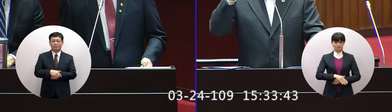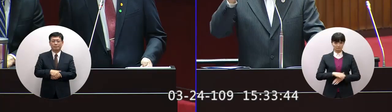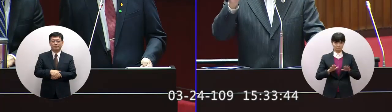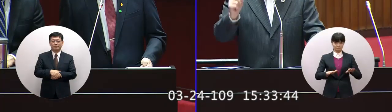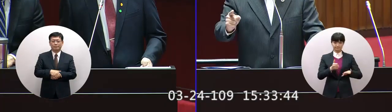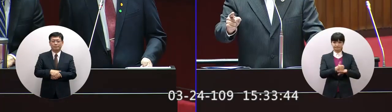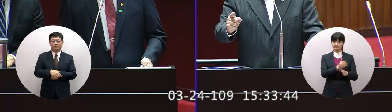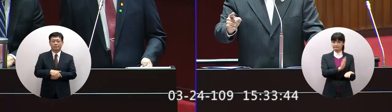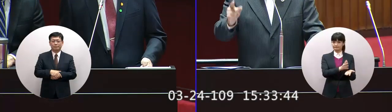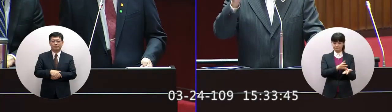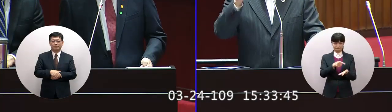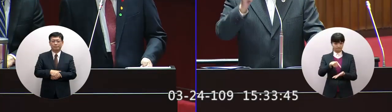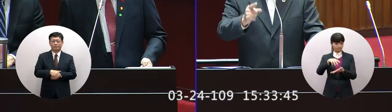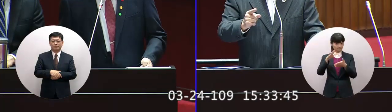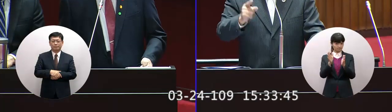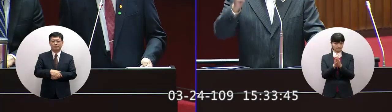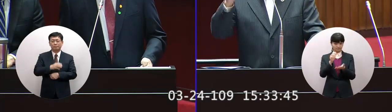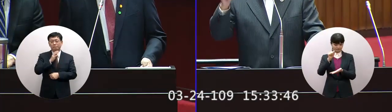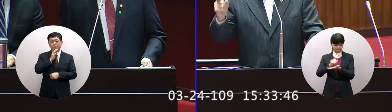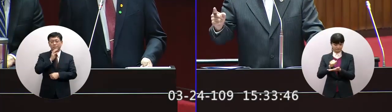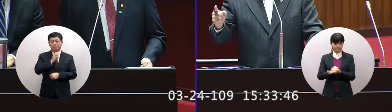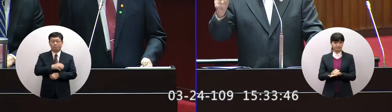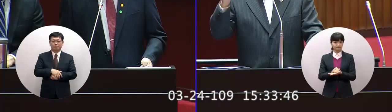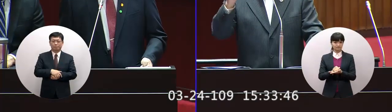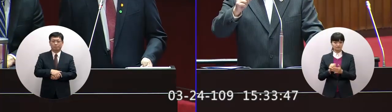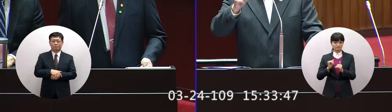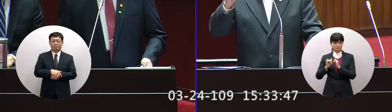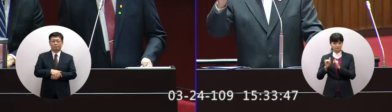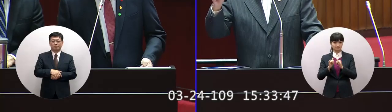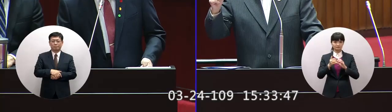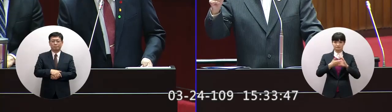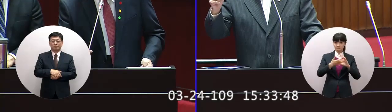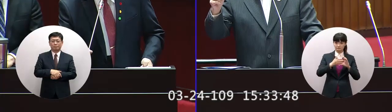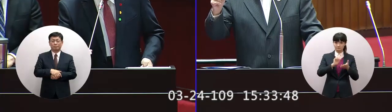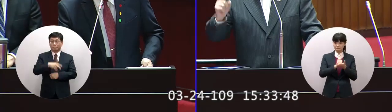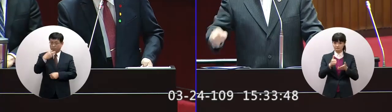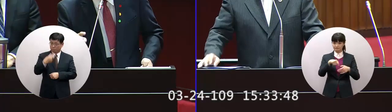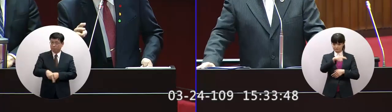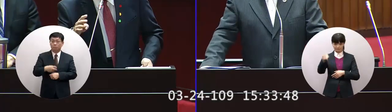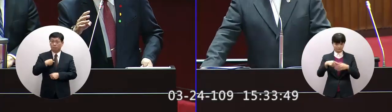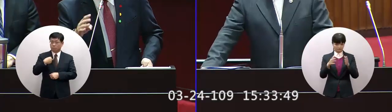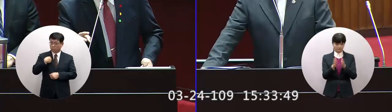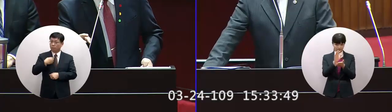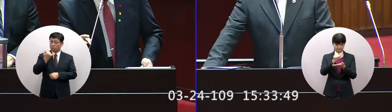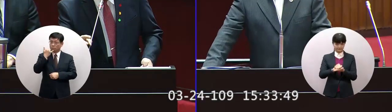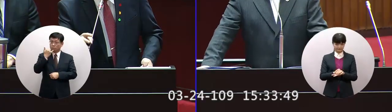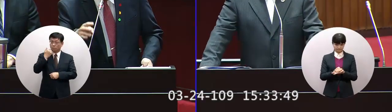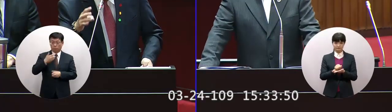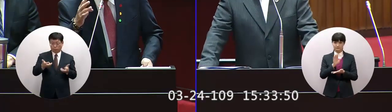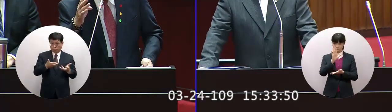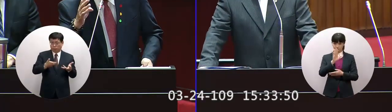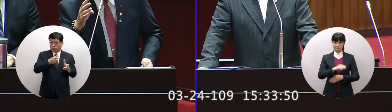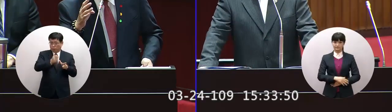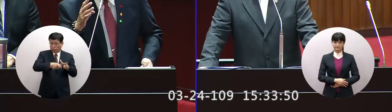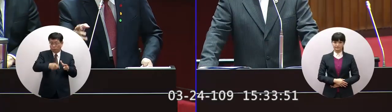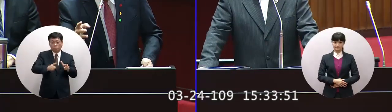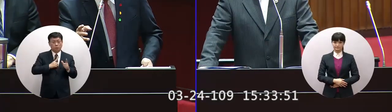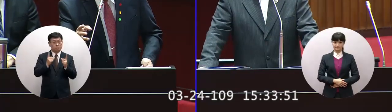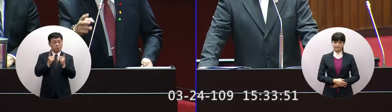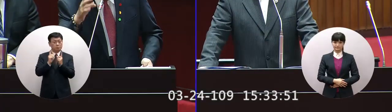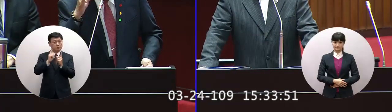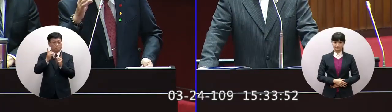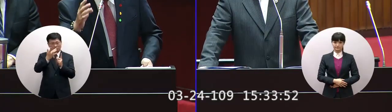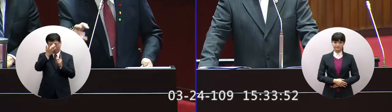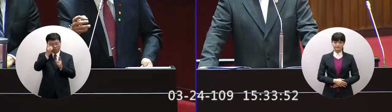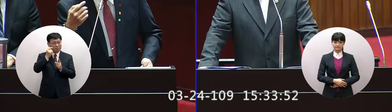的话会记录， 是 民众、媒体所有的公务， 而且甚至于开发商遭遇什么困